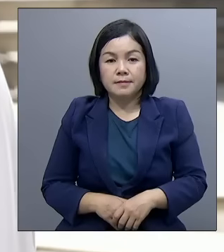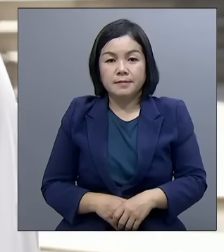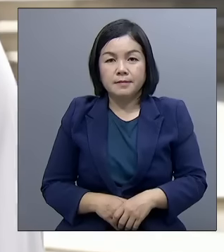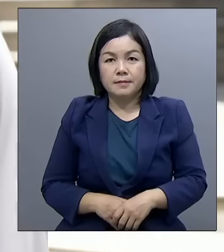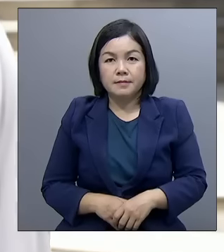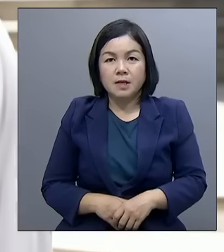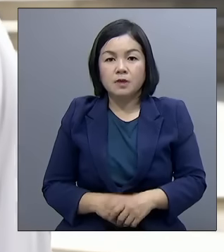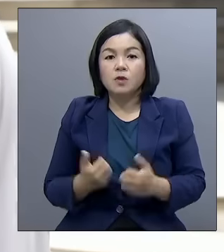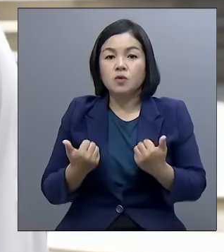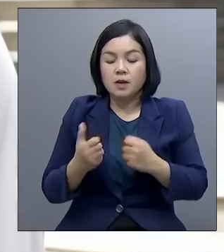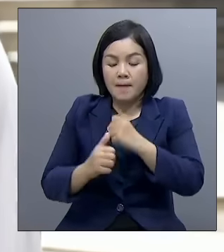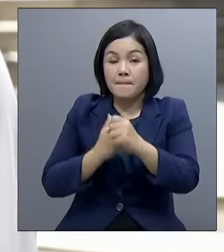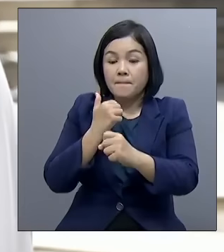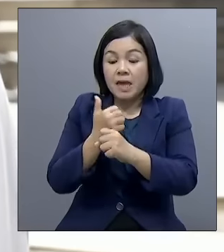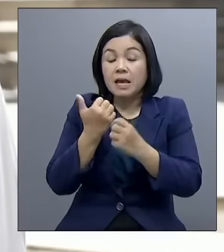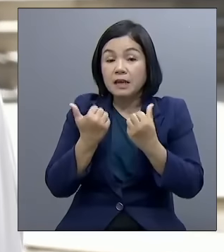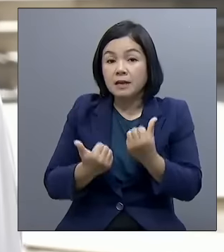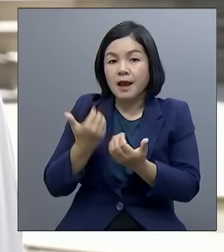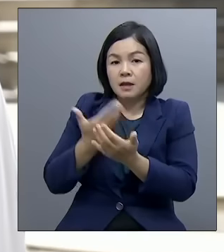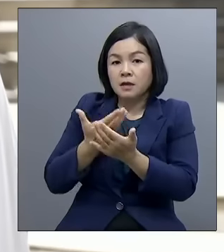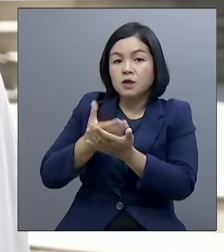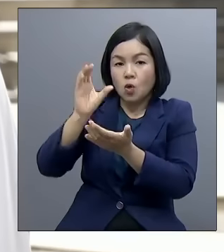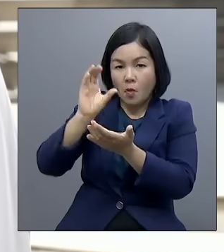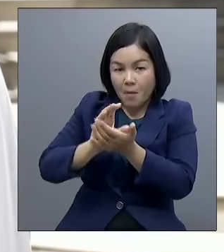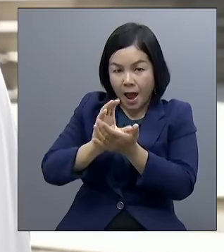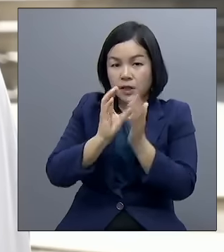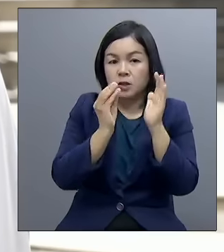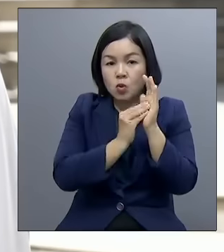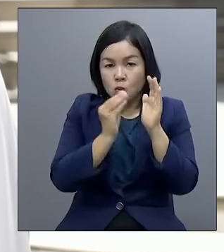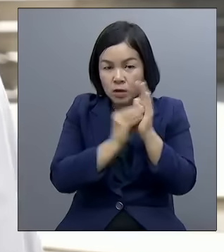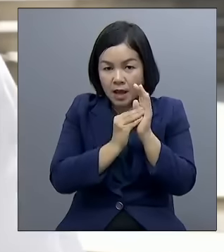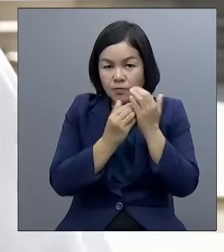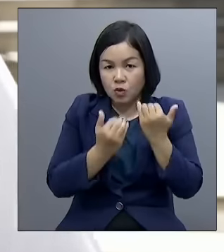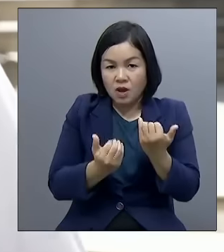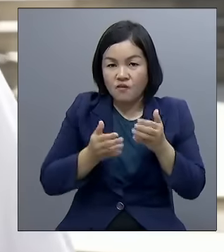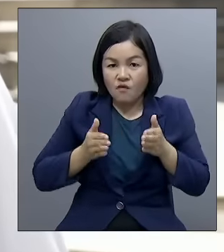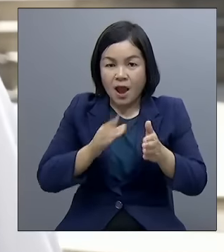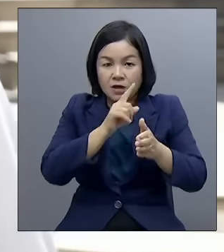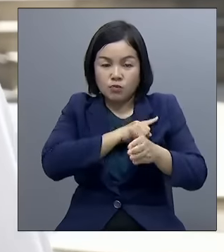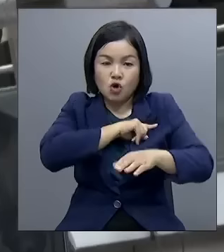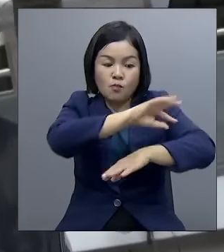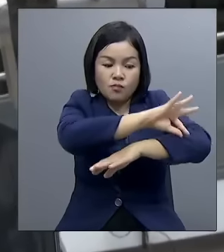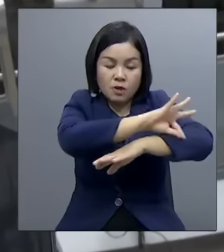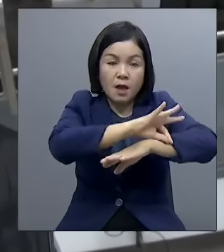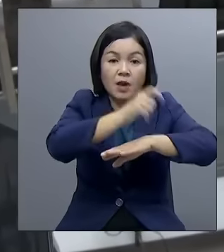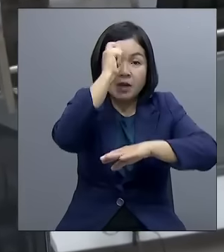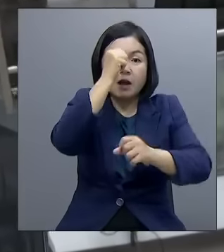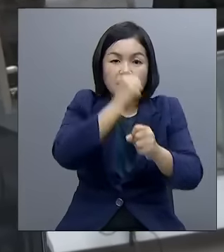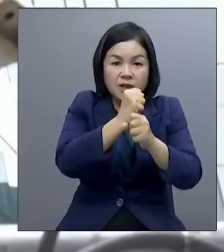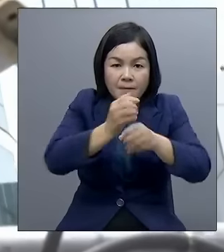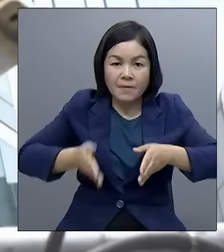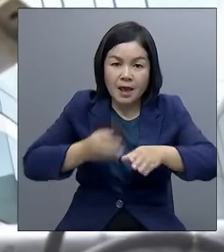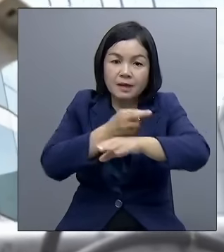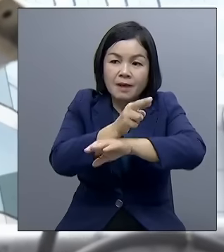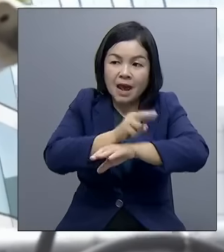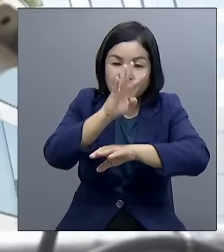ปีงบประมาณนี้นะครับของสำนักงานโยธากรุงเทพมหานครก็มีการปรับปรุงทางเท้าในบริเวณนี้ก็จะมีเส้นพระราม4เพลินจิต